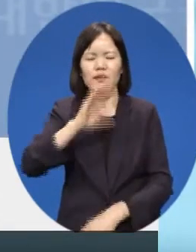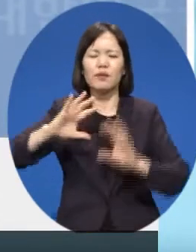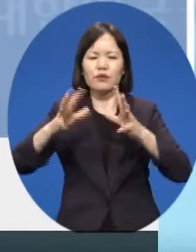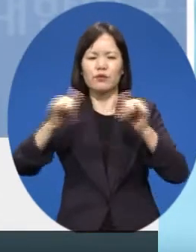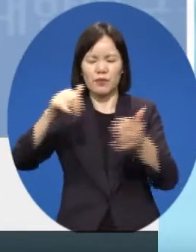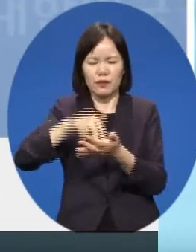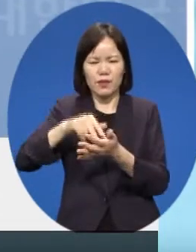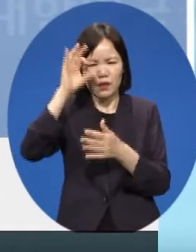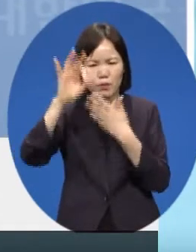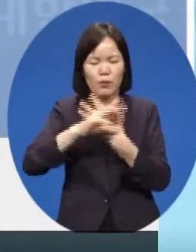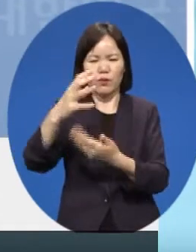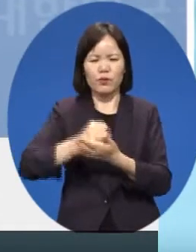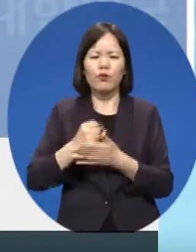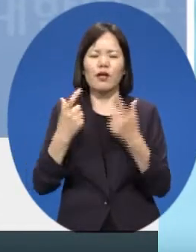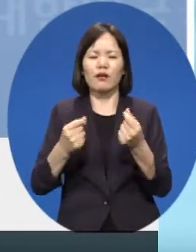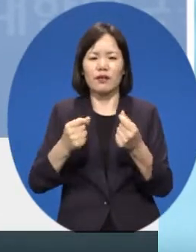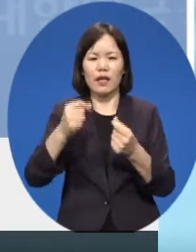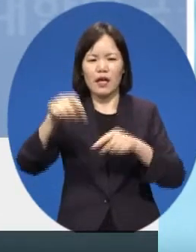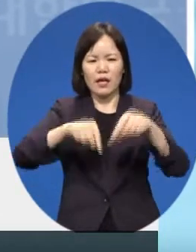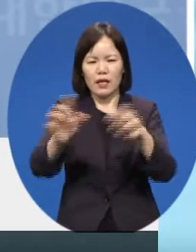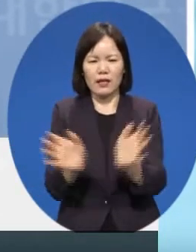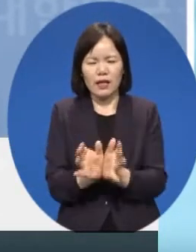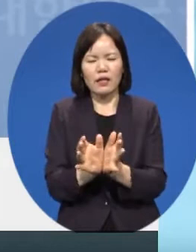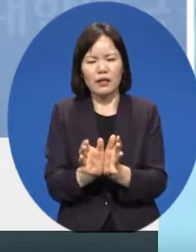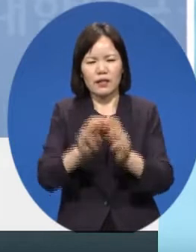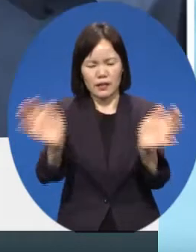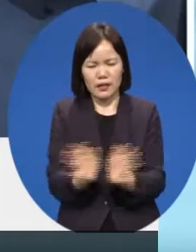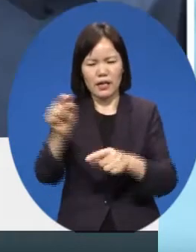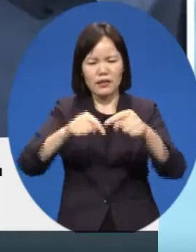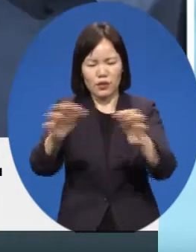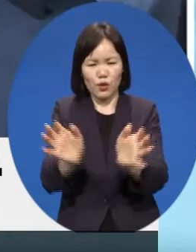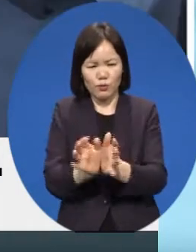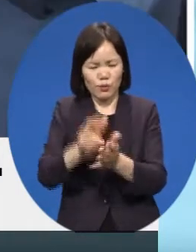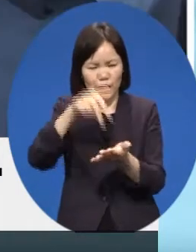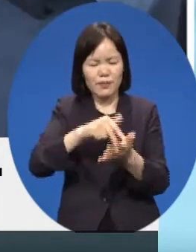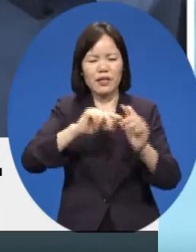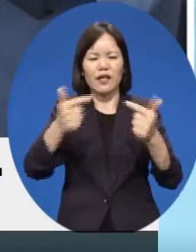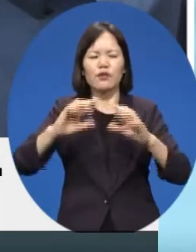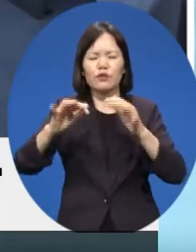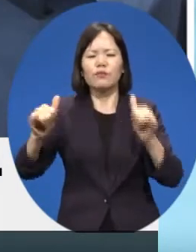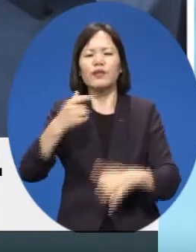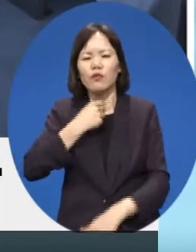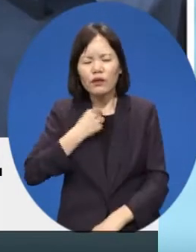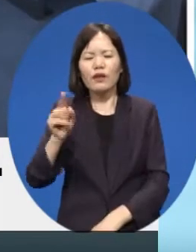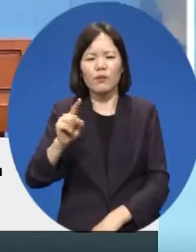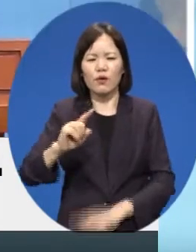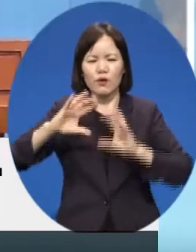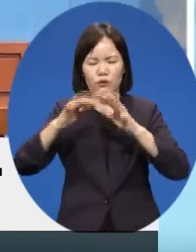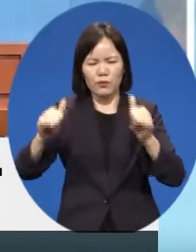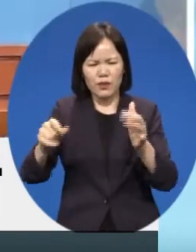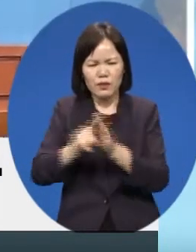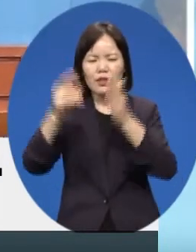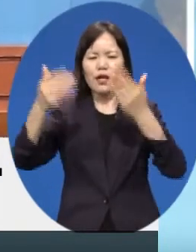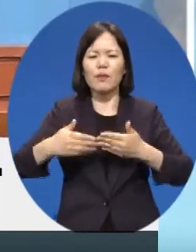거라고 저는 생각해요 이게 당 지도부의 관점이 아니라 국민이 과연 뭘 원하고 있는지 또 민주당이 국민들에게 신뢰받는 정당이 되게 해서 어떤